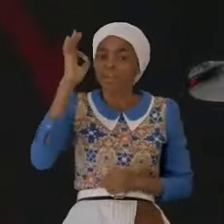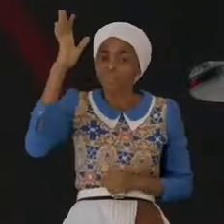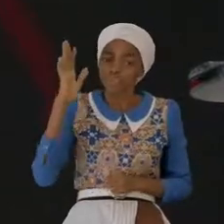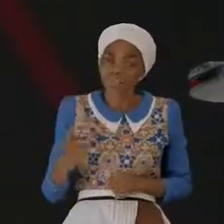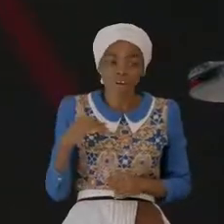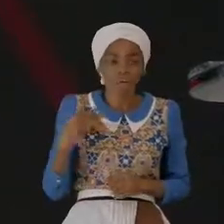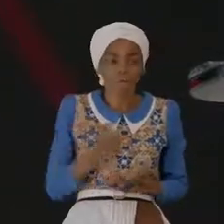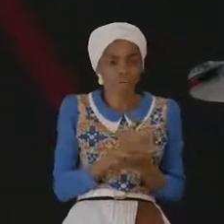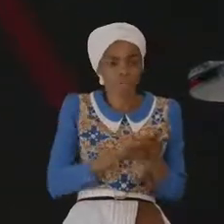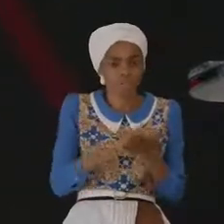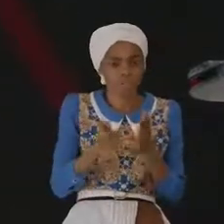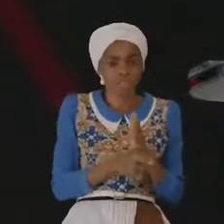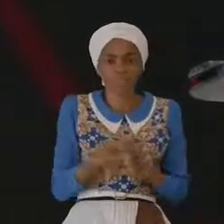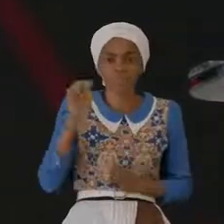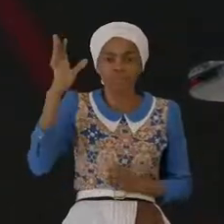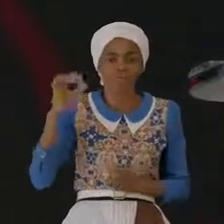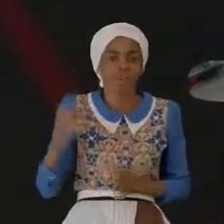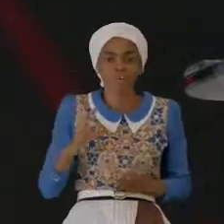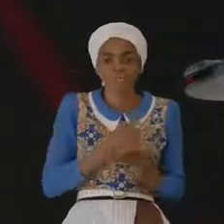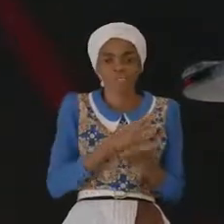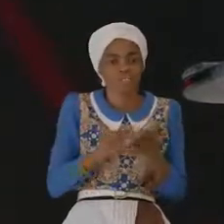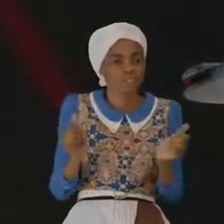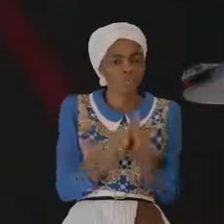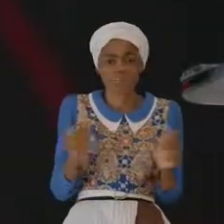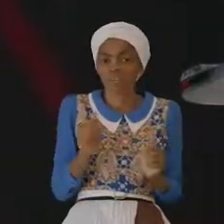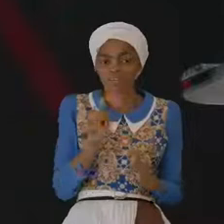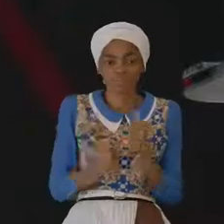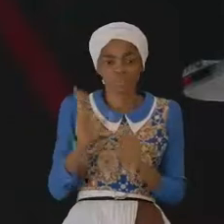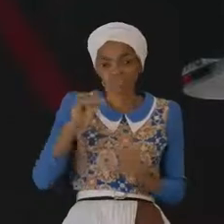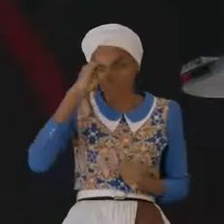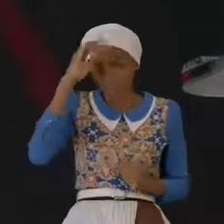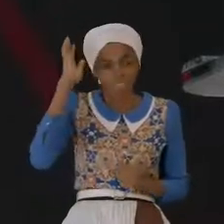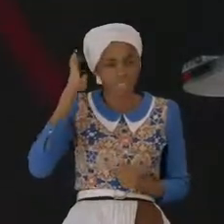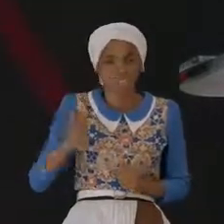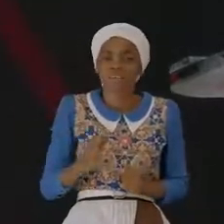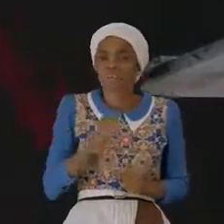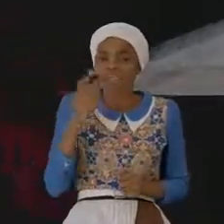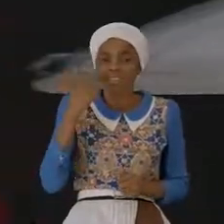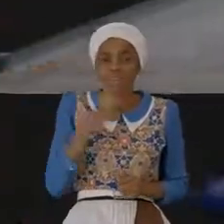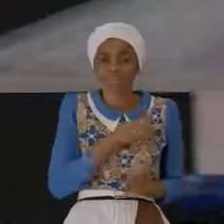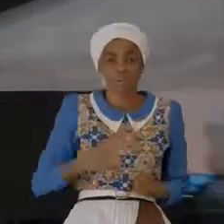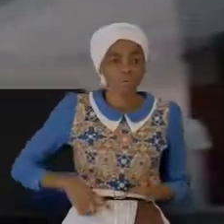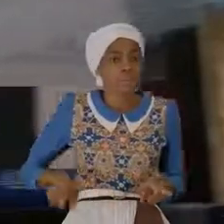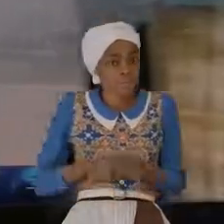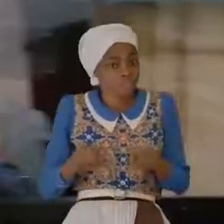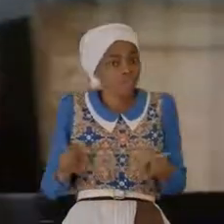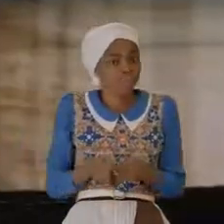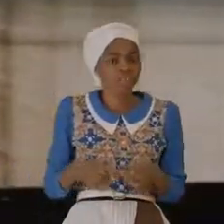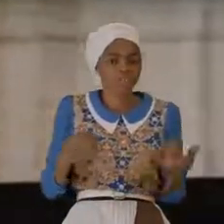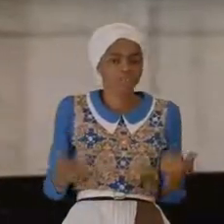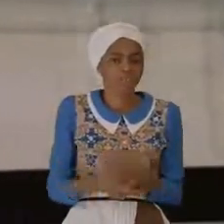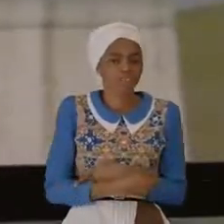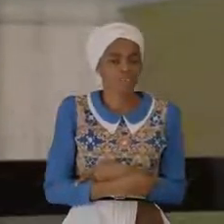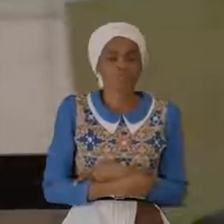Il était prédicateur de la justice. Il prêchait la sanctification sans laquelle personne ne verra le Seigneur. Bien sûr,